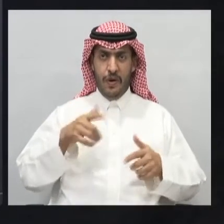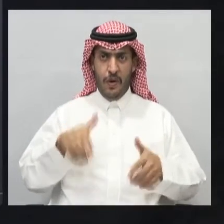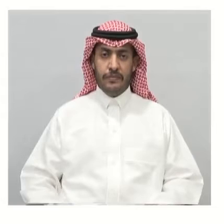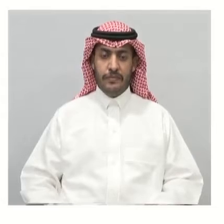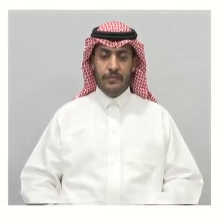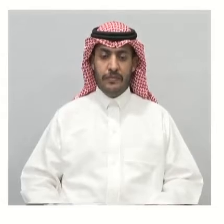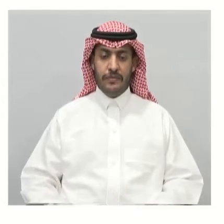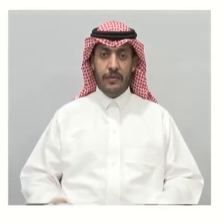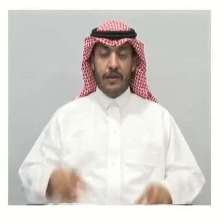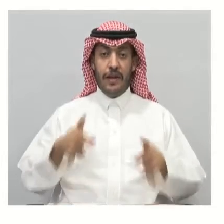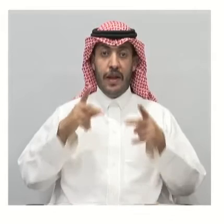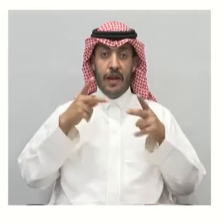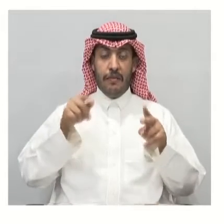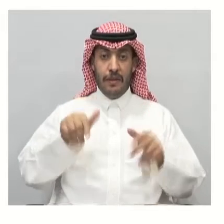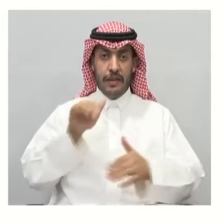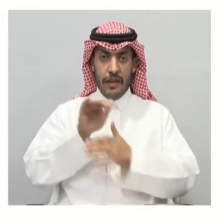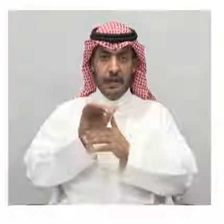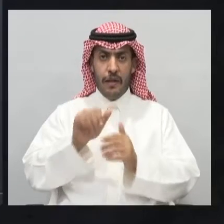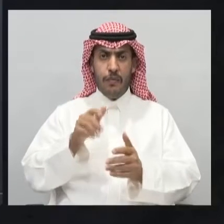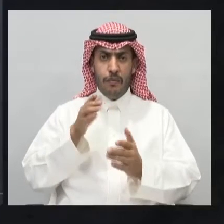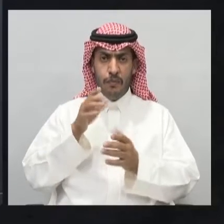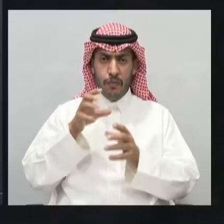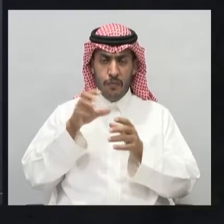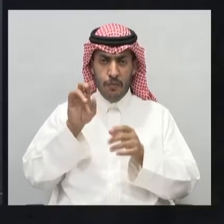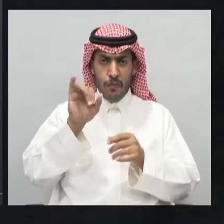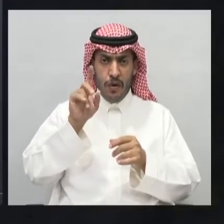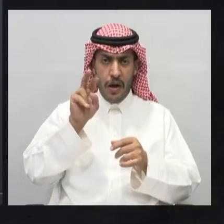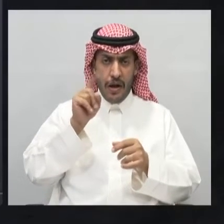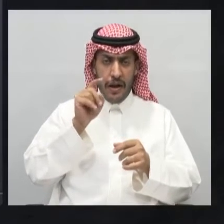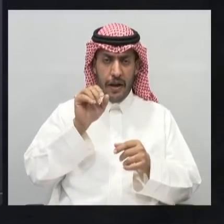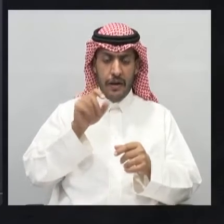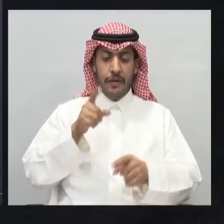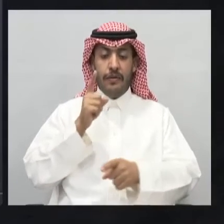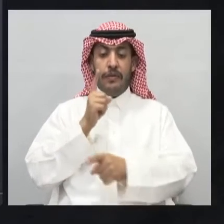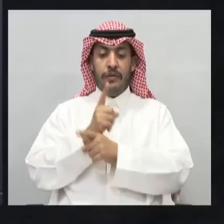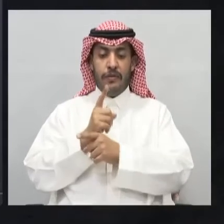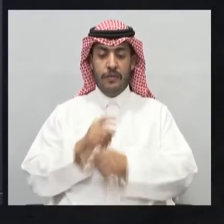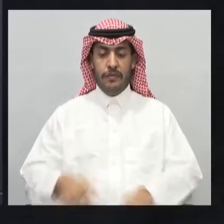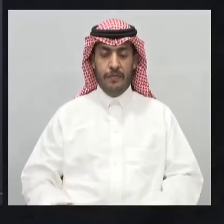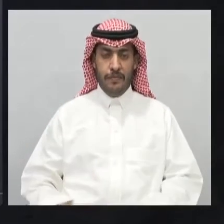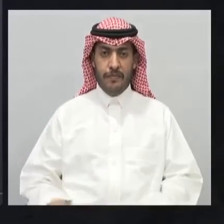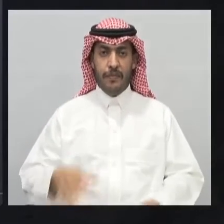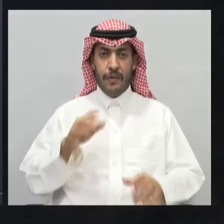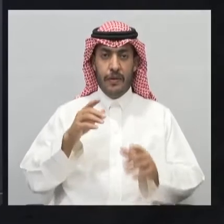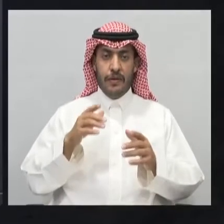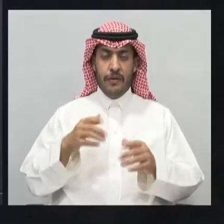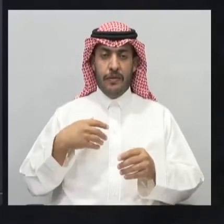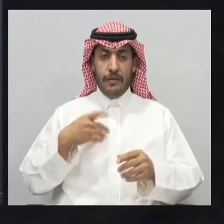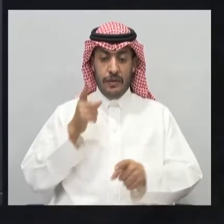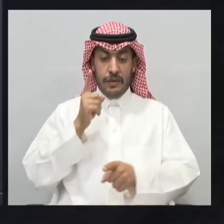بخير نبدا في درس من دروس مقرر الدراسات الاجتماعيه معي معلمتكم الاستاذ العنود العتيبي برفقه